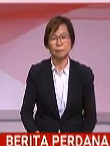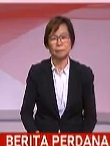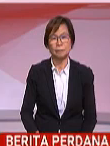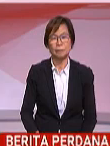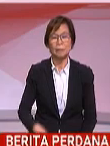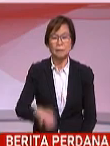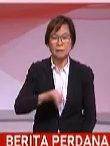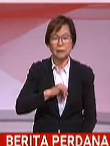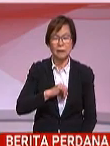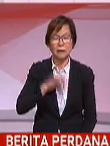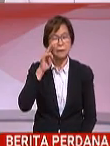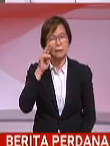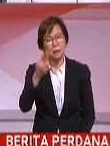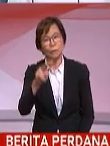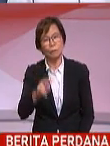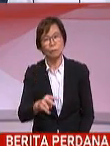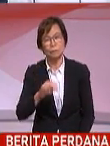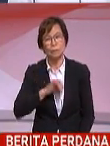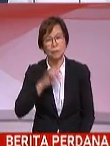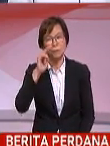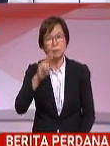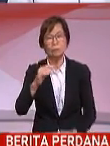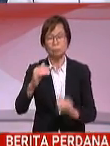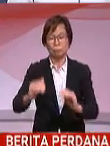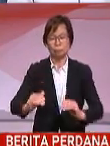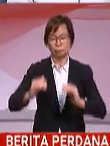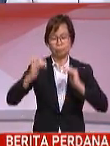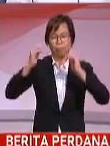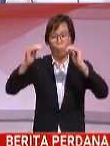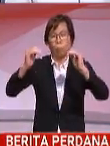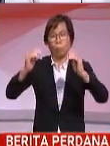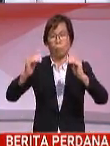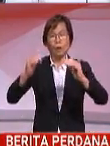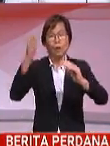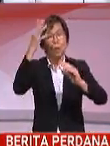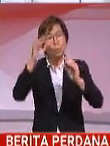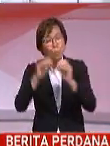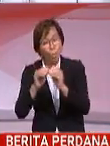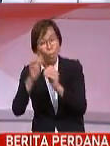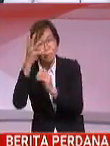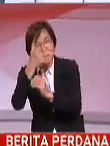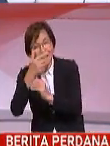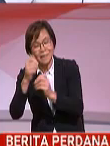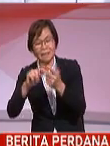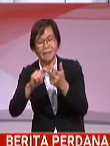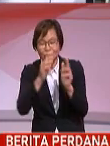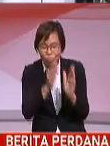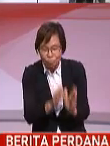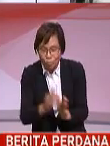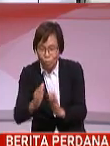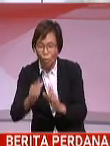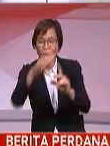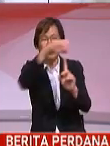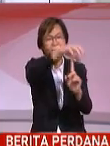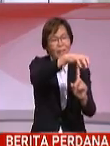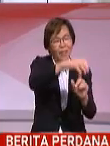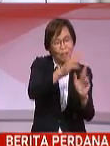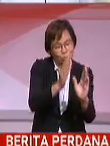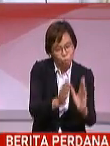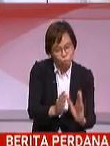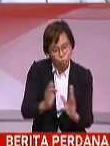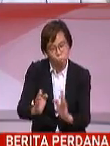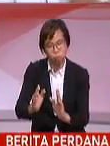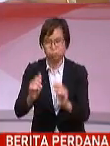Jadi saya nak tengok Sungai Pencala dinaiktarafkan, diperindahkan dan disusun gerai-gerai dengan cara